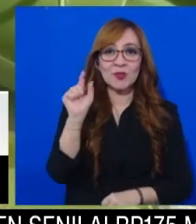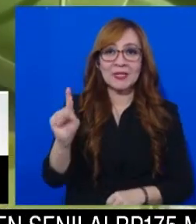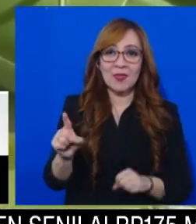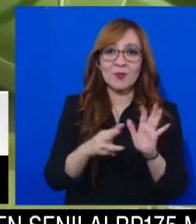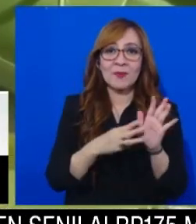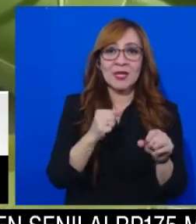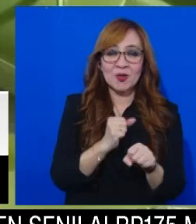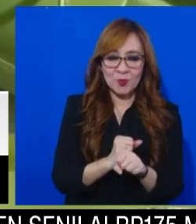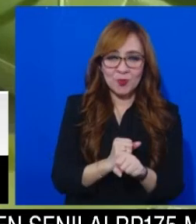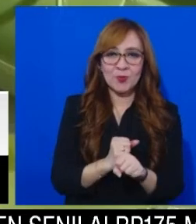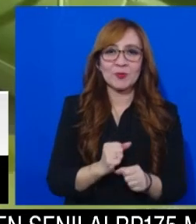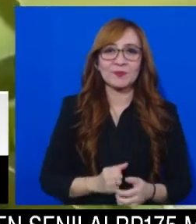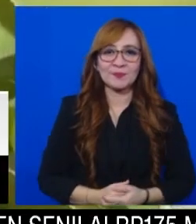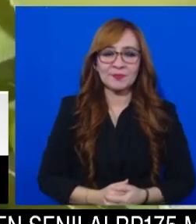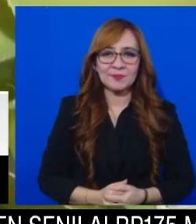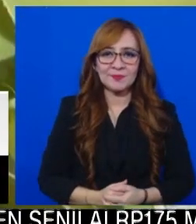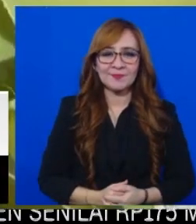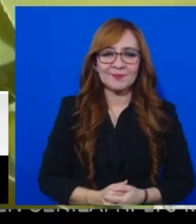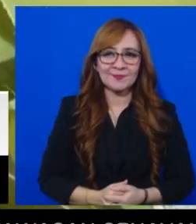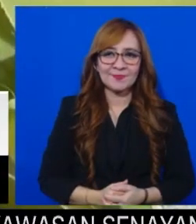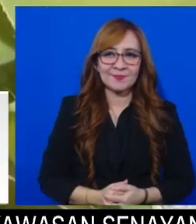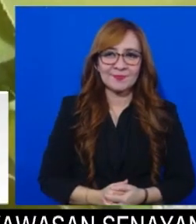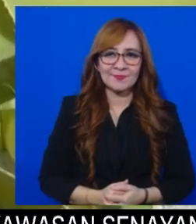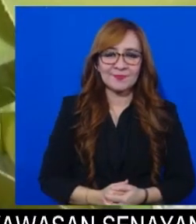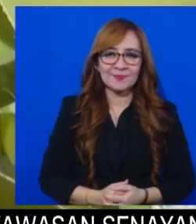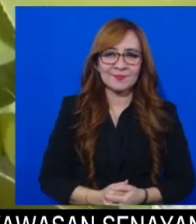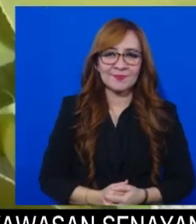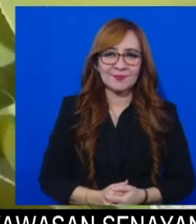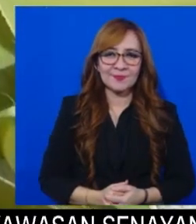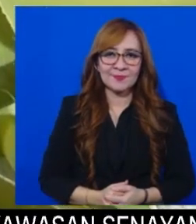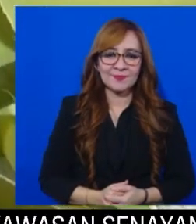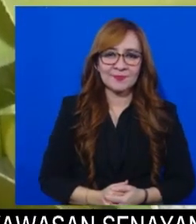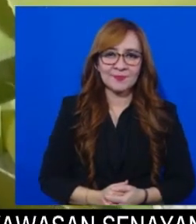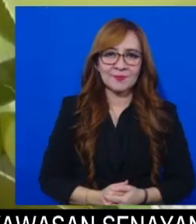berakhirnya peringatan Nisfu Syaban. Tim Liputan CNN Indonesia.